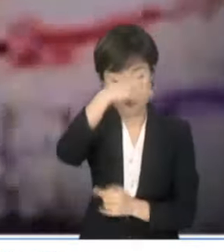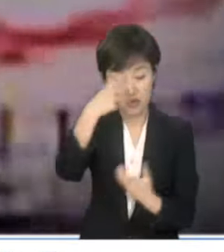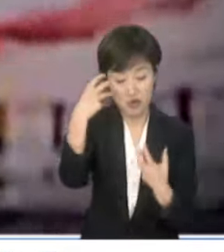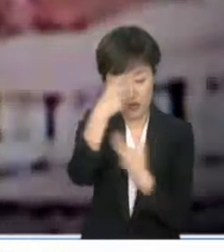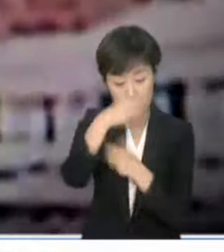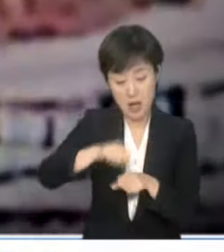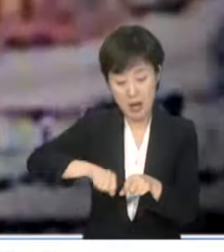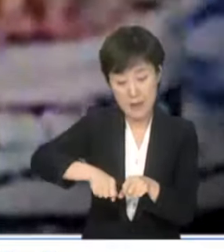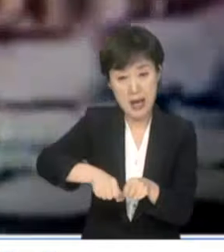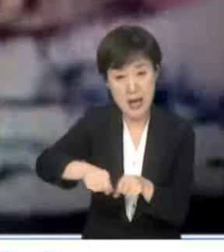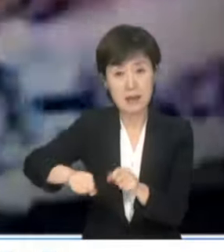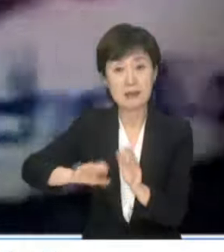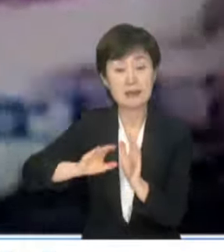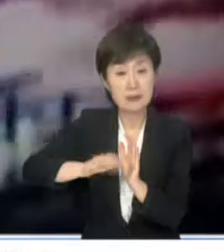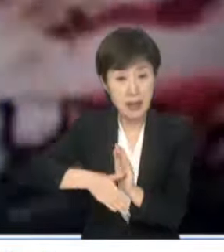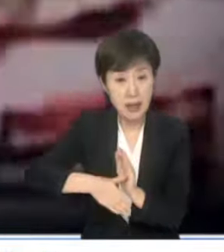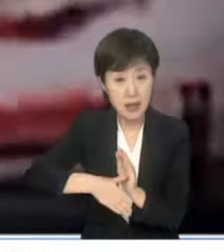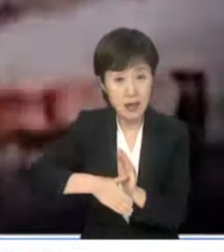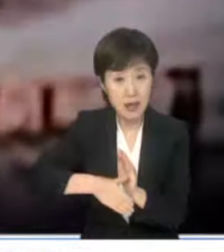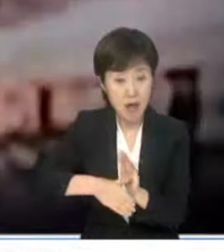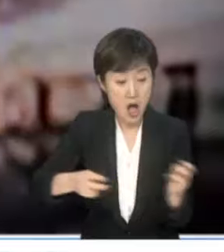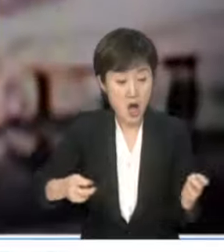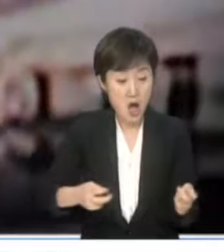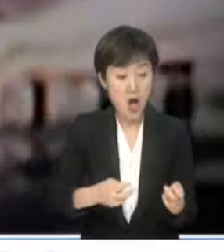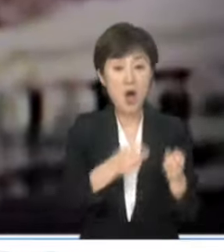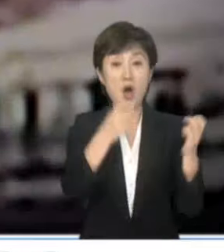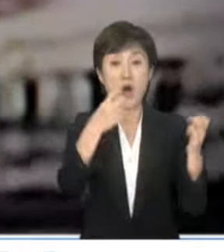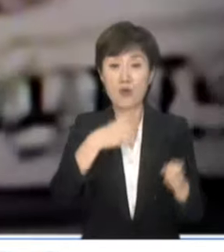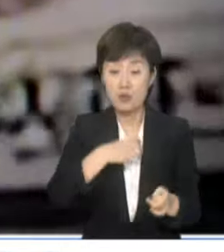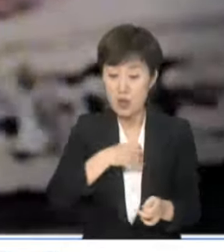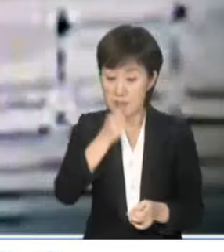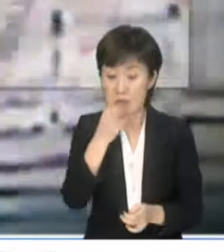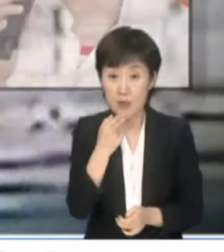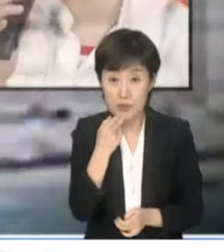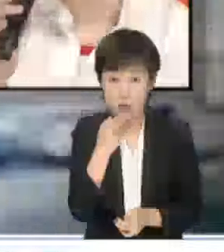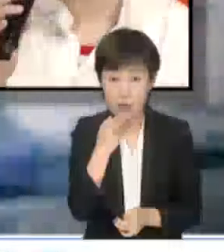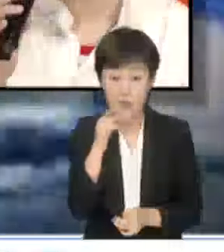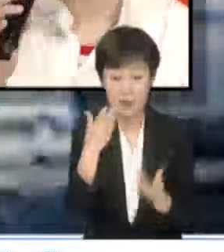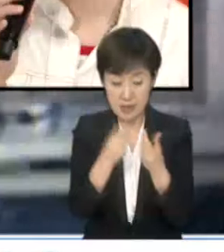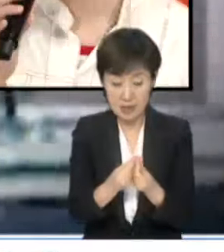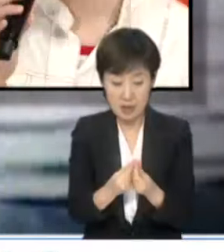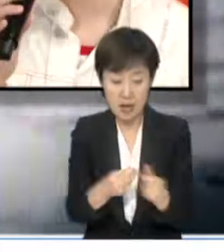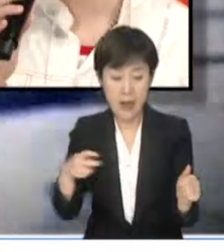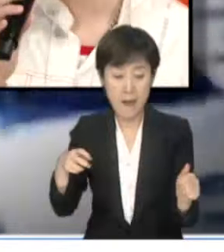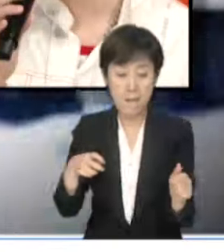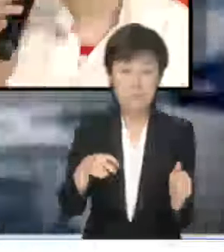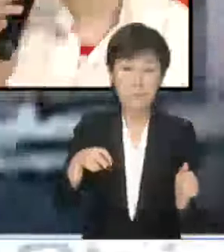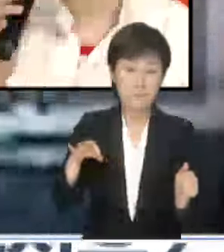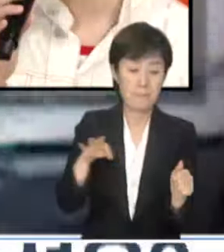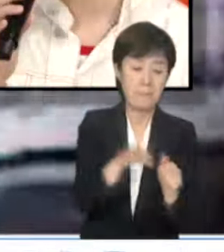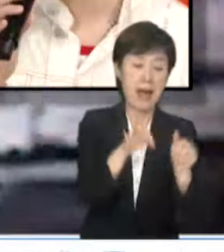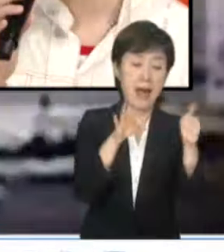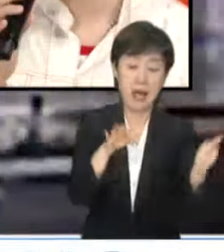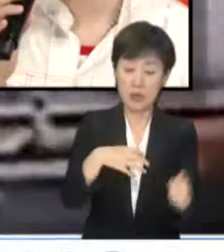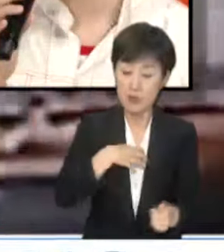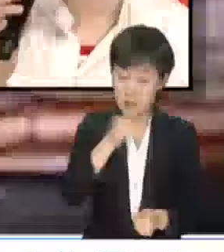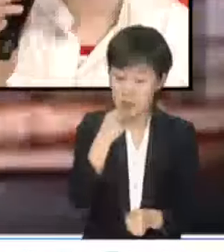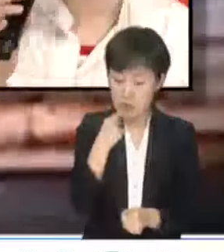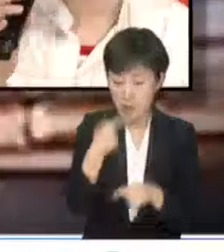하는 과정에서 교통상의 위험을 발생시킬 가능성이 있었는가. 네. 그러니까 타인을 다치게 하거나 사고 유발 가능성이 높았는가를